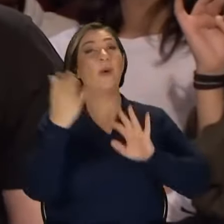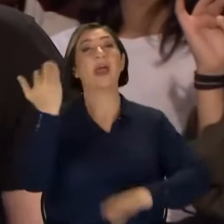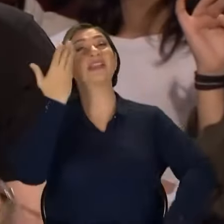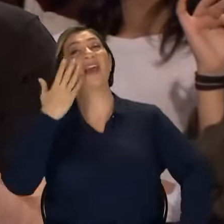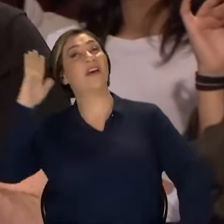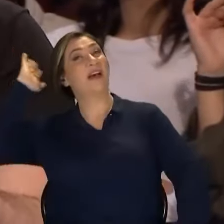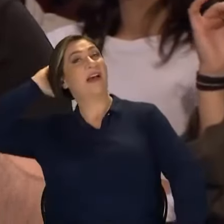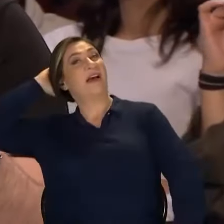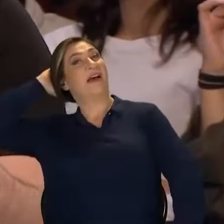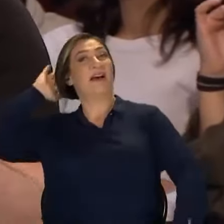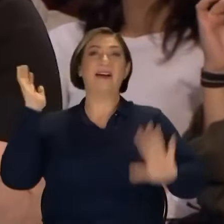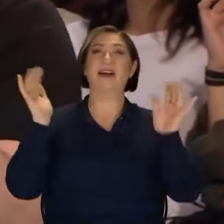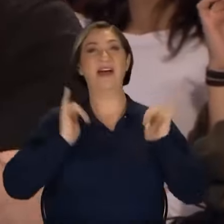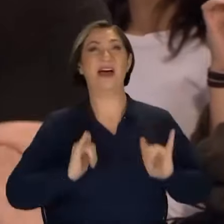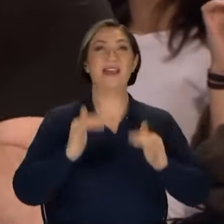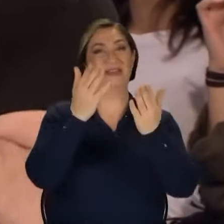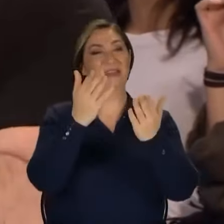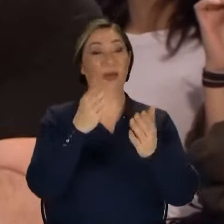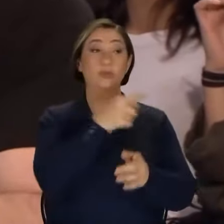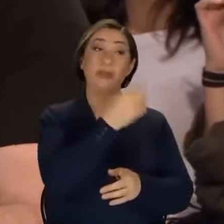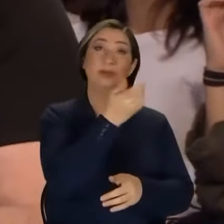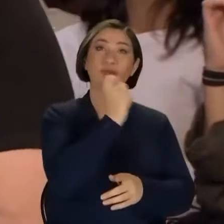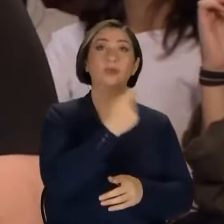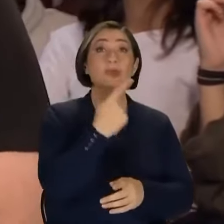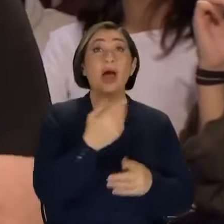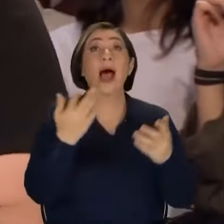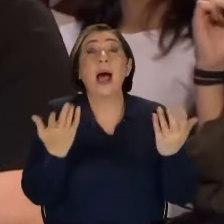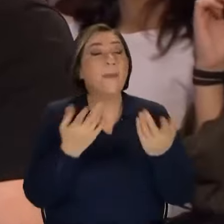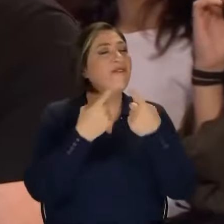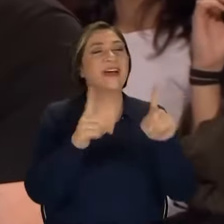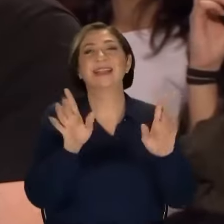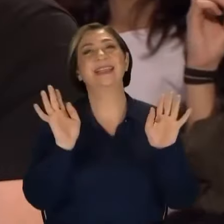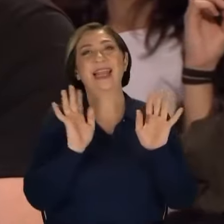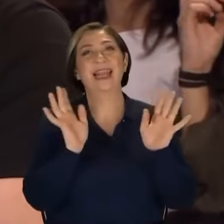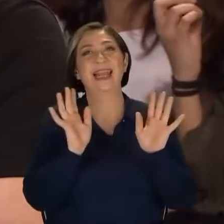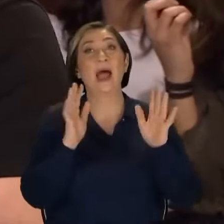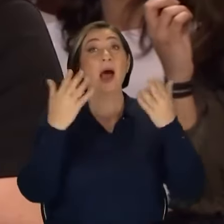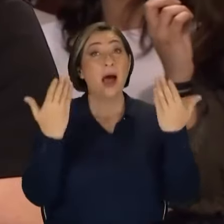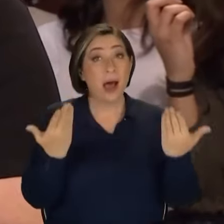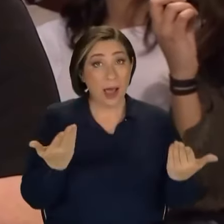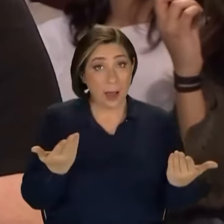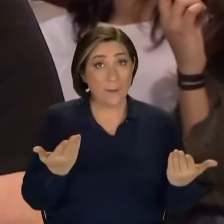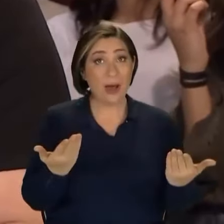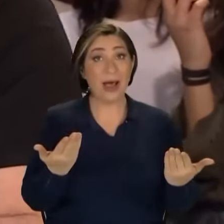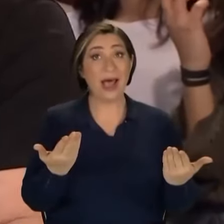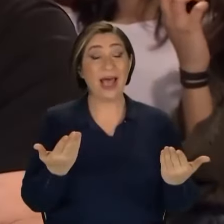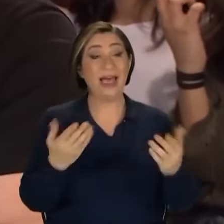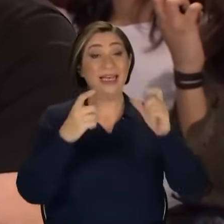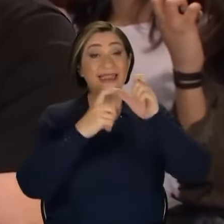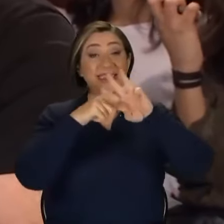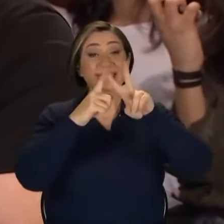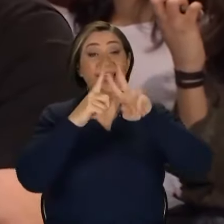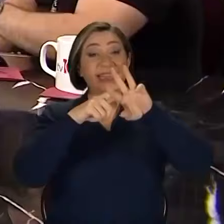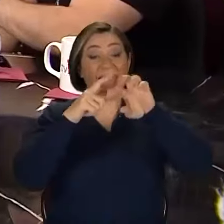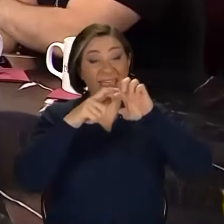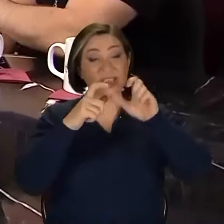keyfin yerinde bu daha zor diyor tabi farklı değil ama e Şener Şen'le